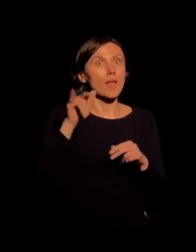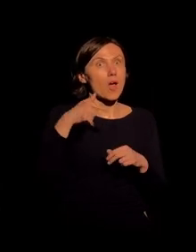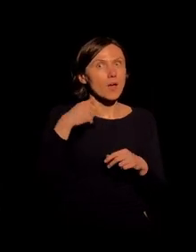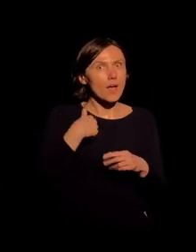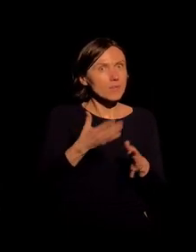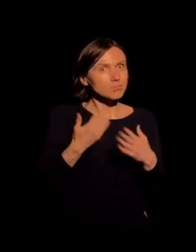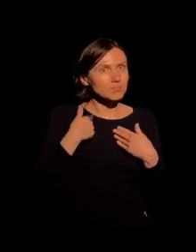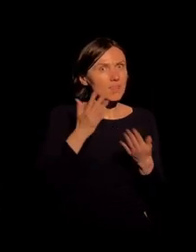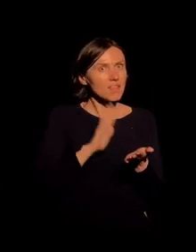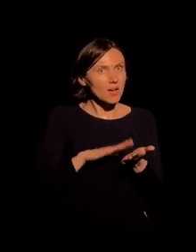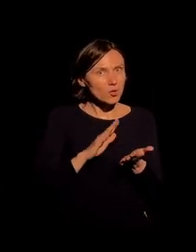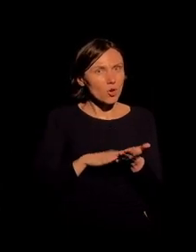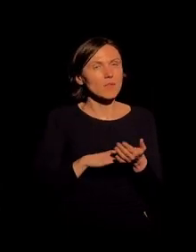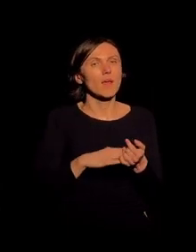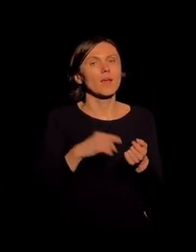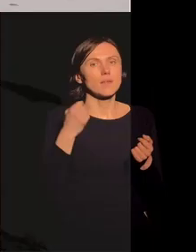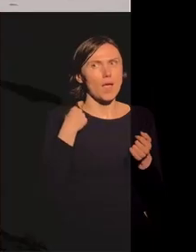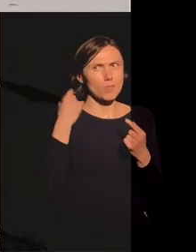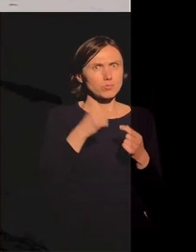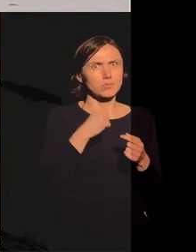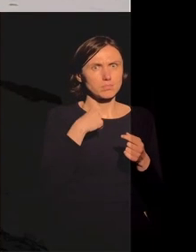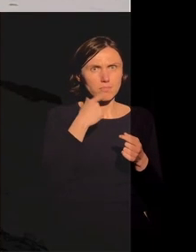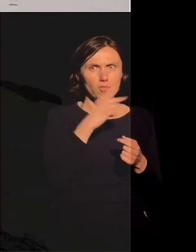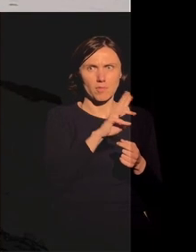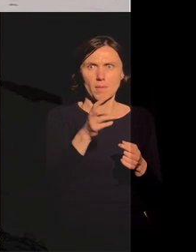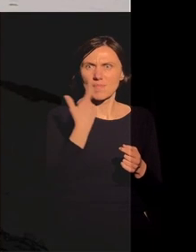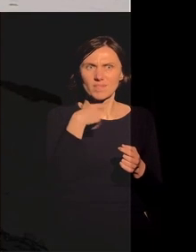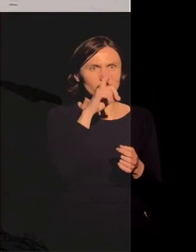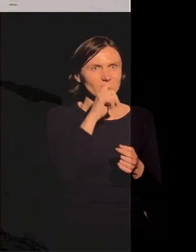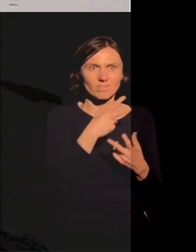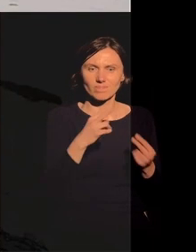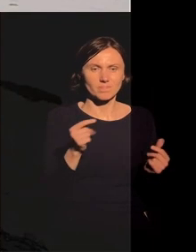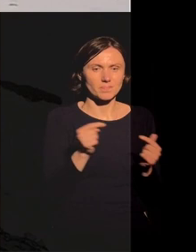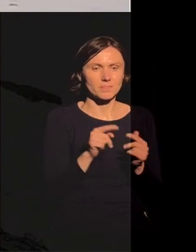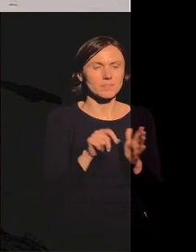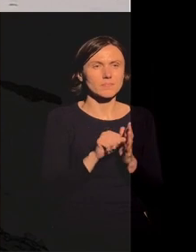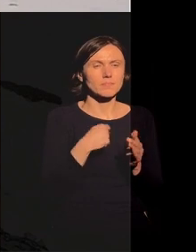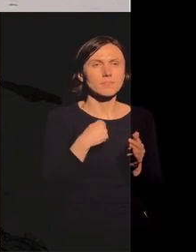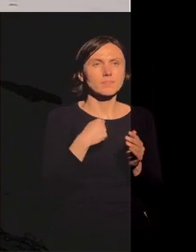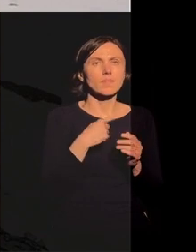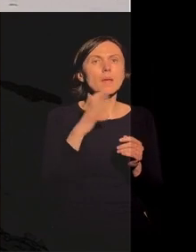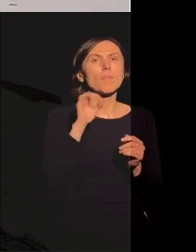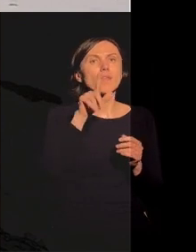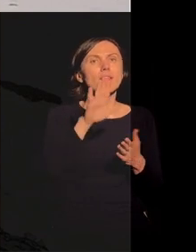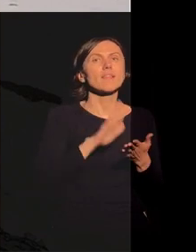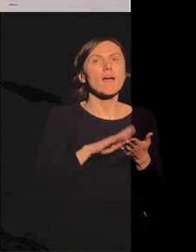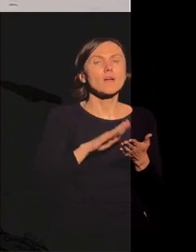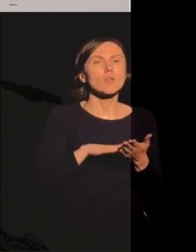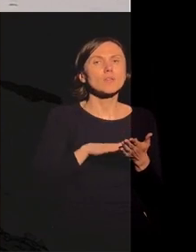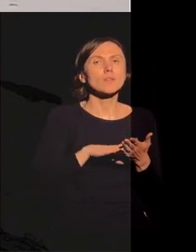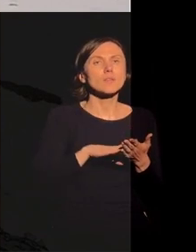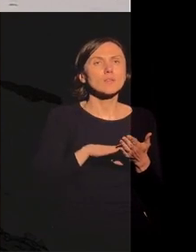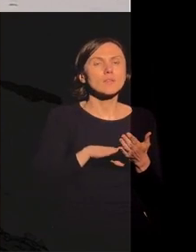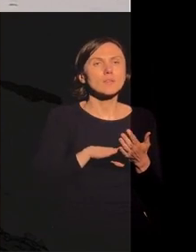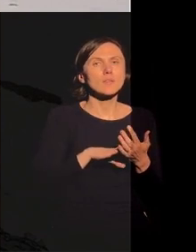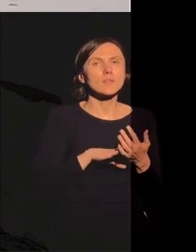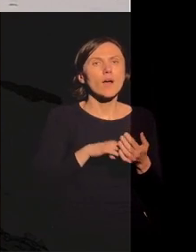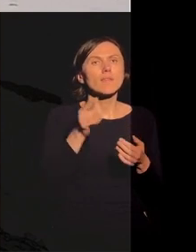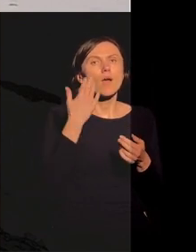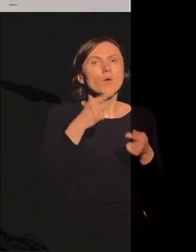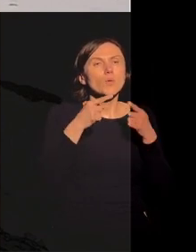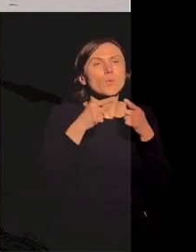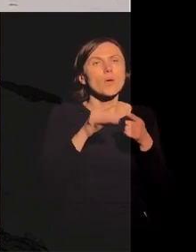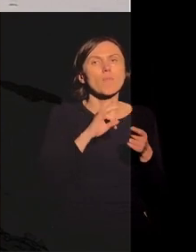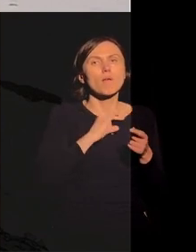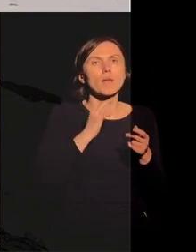nagrodę. I to muszę Państwu powiedzieć, że to było bardzo niedobre. To znaczy, bo te nagrody w pewien sposób